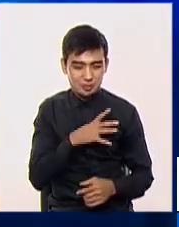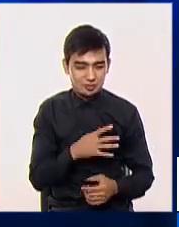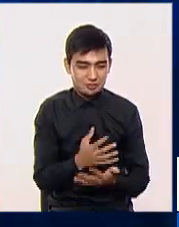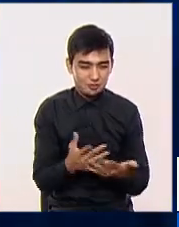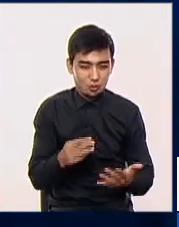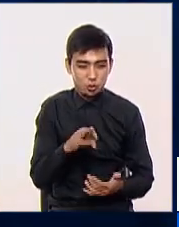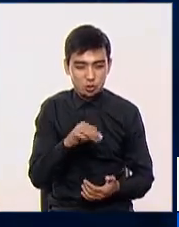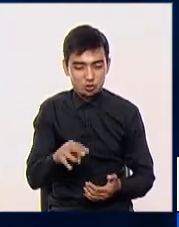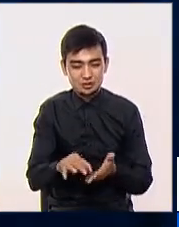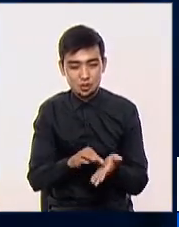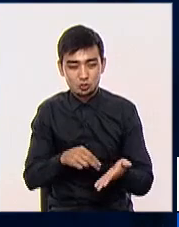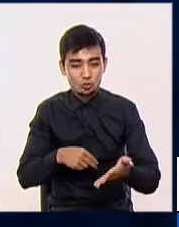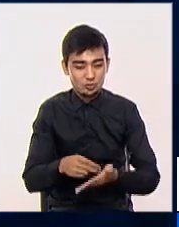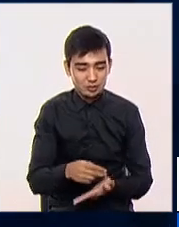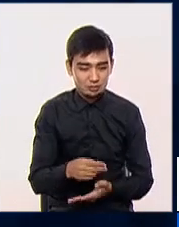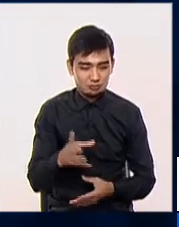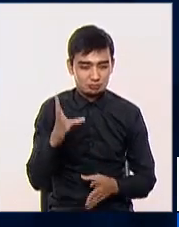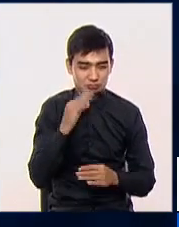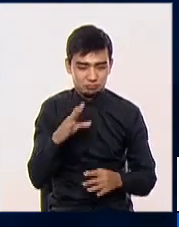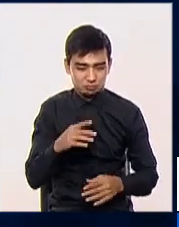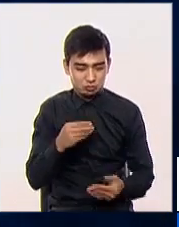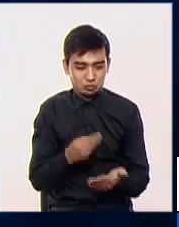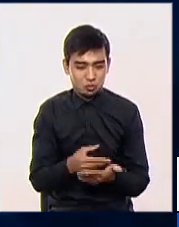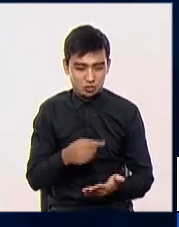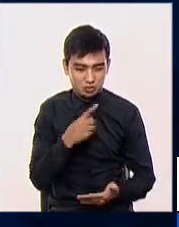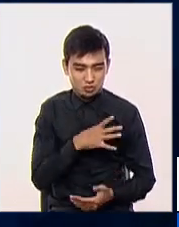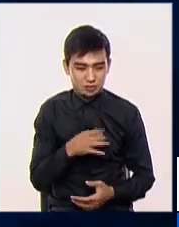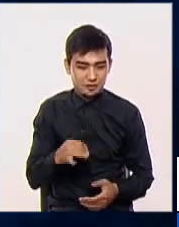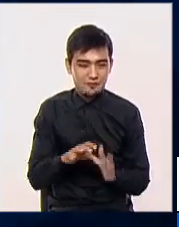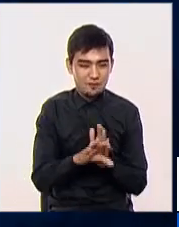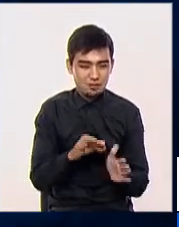не получается, слишком дорого. К тому же выбора большого нет, ведь